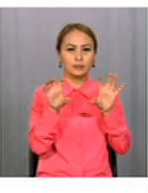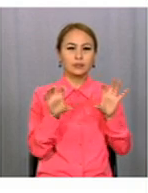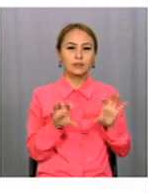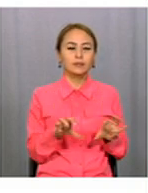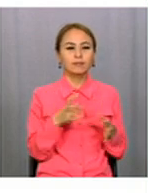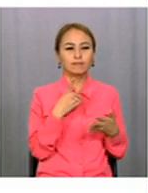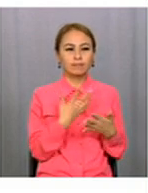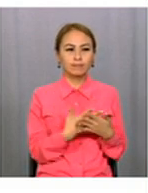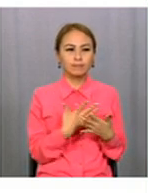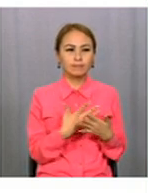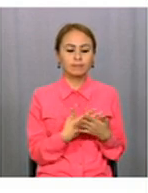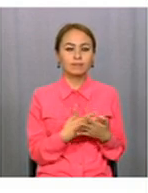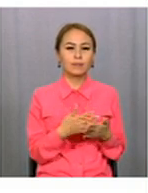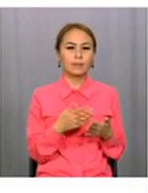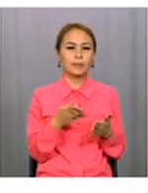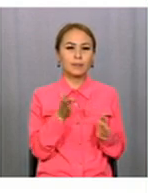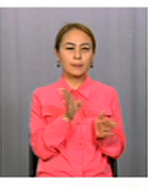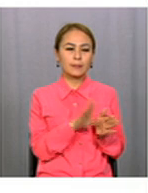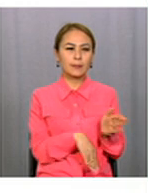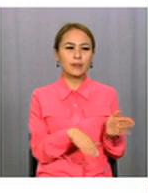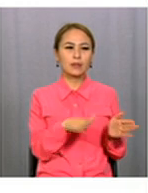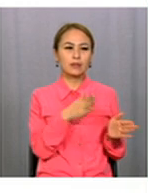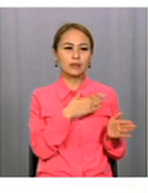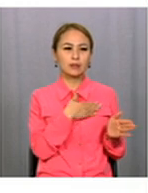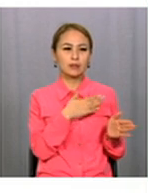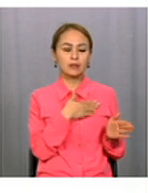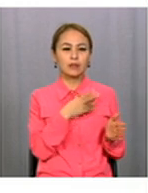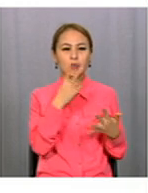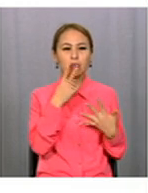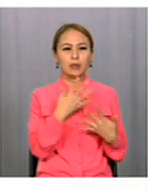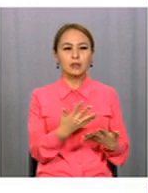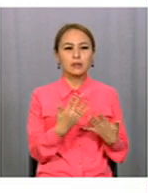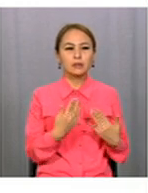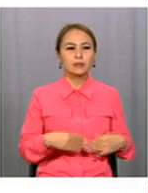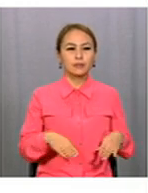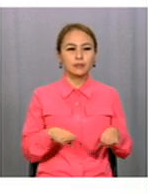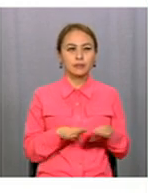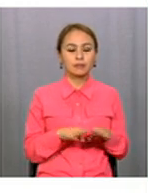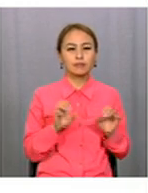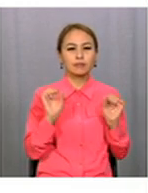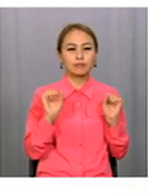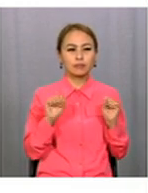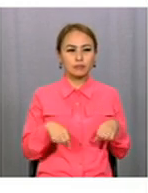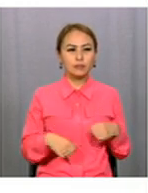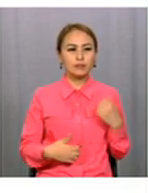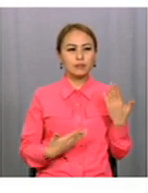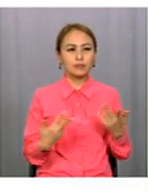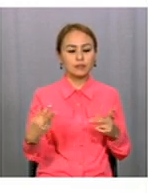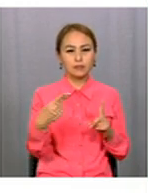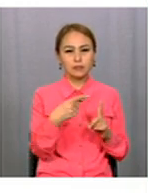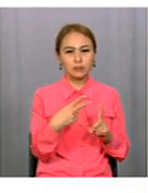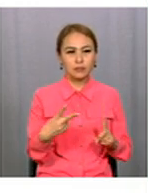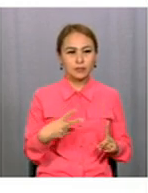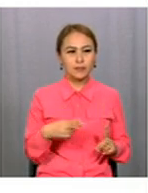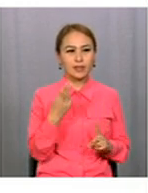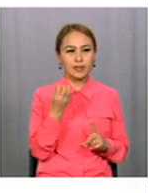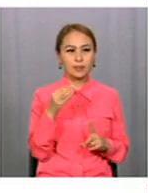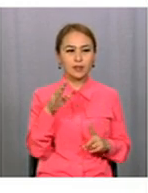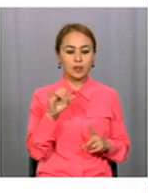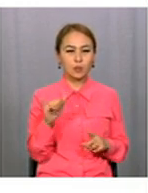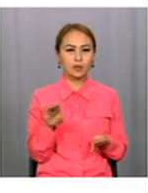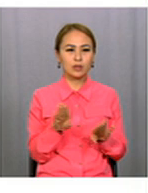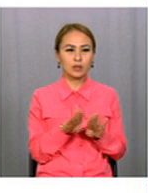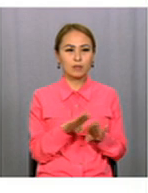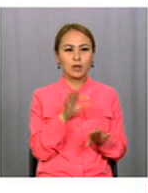кемсеңдеуі, жансыз нәрсенің жанды нәрседей кейіптеліп тұрғанын байқап тұрмыз. Ендеше бұл үзіндіні біз кейіптеу деп